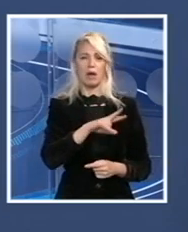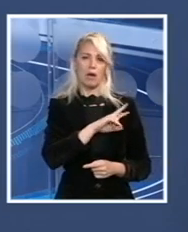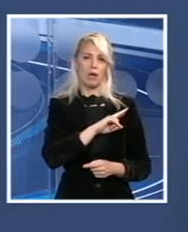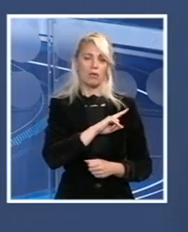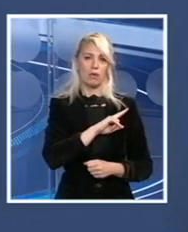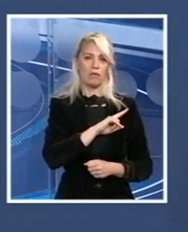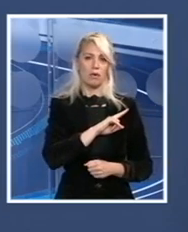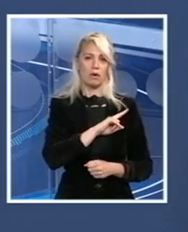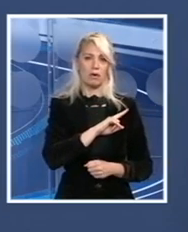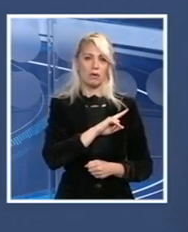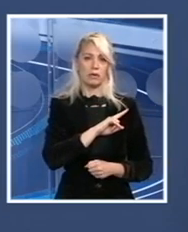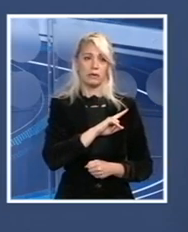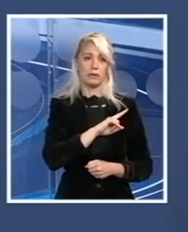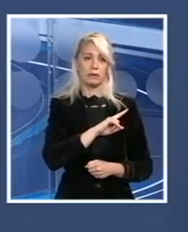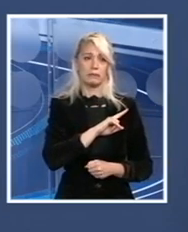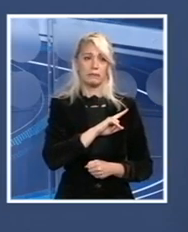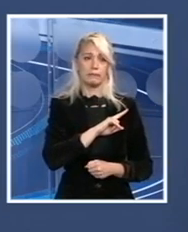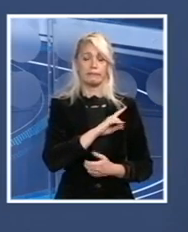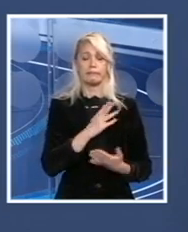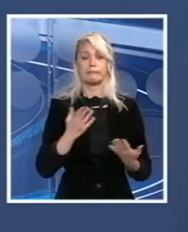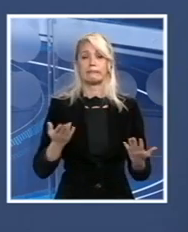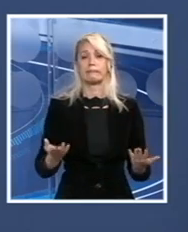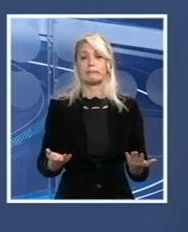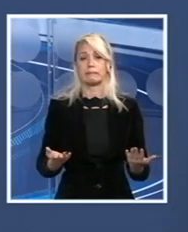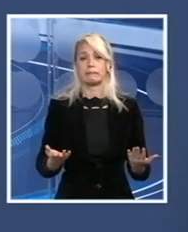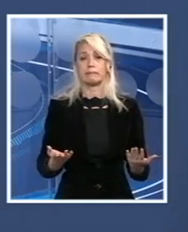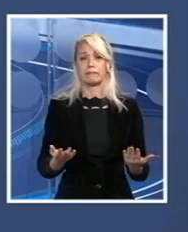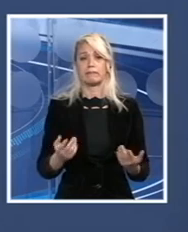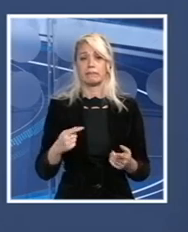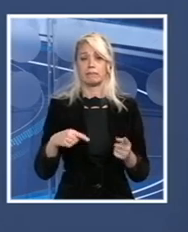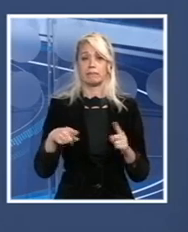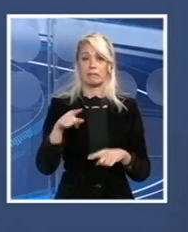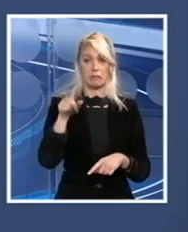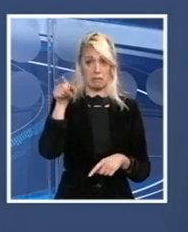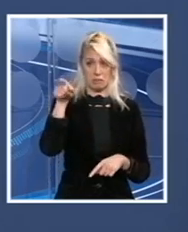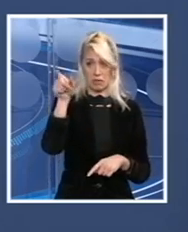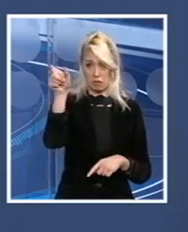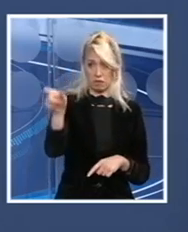odgovornost, tako da ako vi nemate utisak da